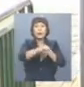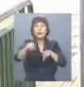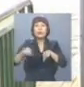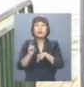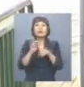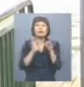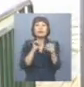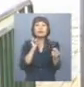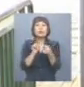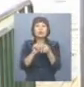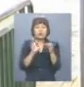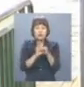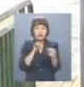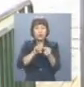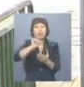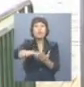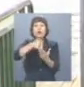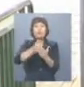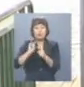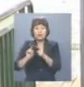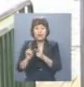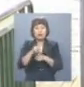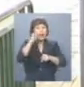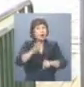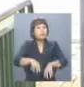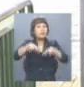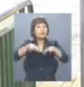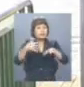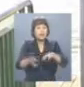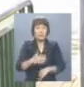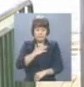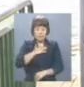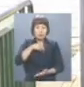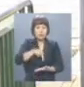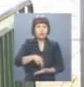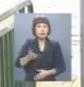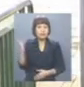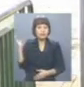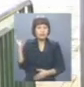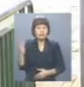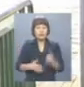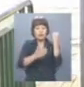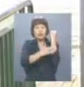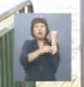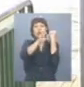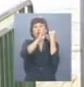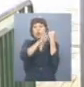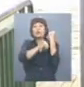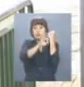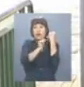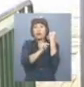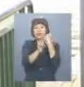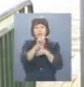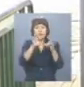พาะการเร่งฟื้นฟูบางส่วนที่ถูกน้ำท่วมจุดที่ผมอยู่ตรงนี้ก็คือพระรามที่2ซอย69นะครับจุดนี้ก่อนหน้